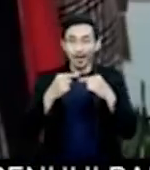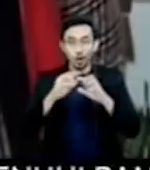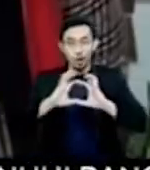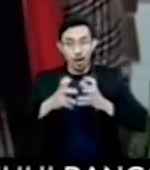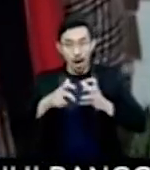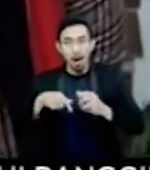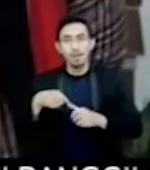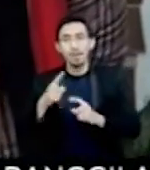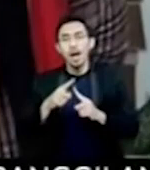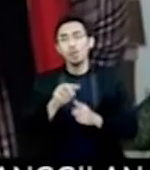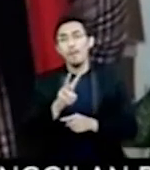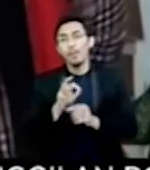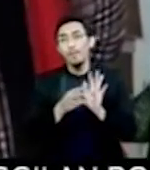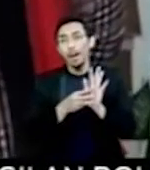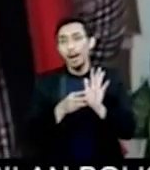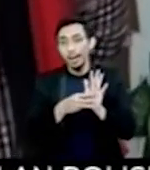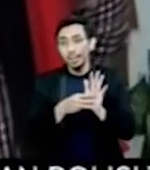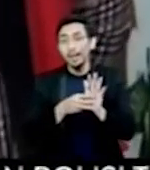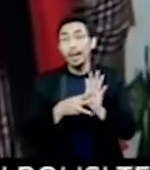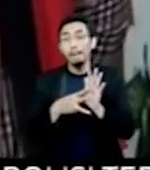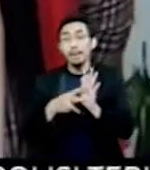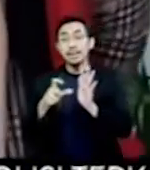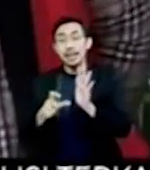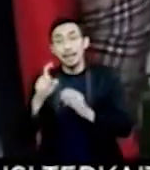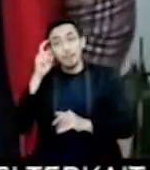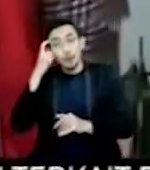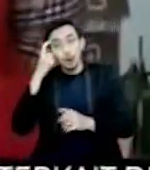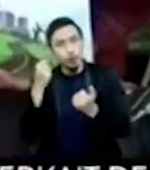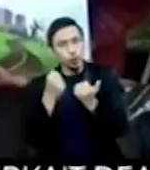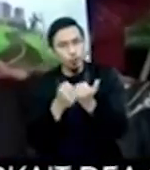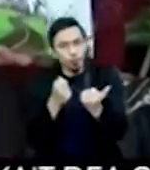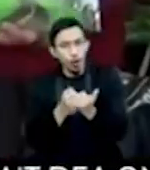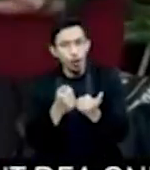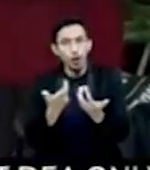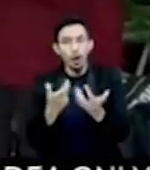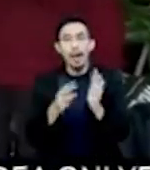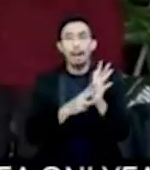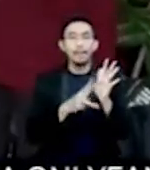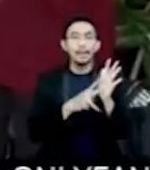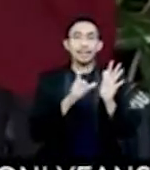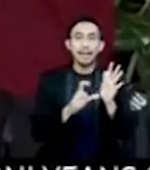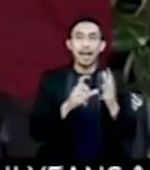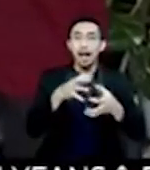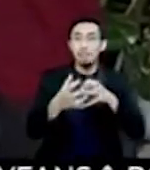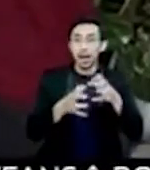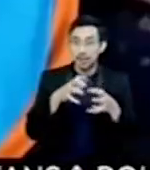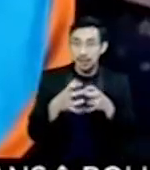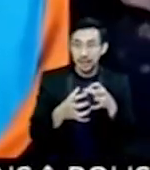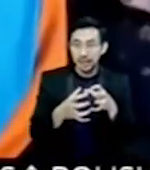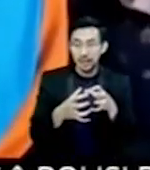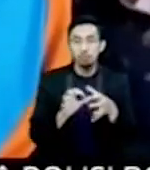Maret, MNC Peduli melalui MNC Media didukung oleh MNC Animasi dan Just for Kids Magazine. Bekerjasama dengan Kampung